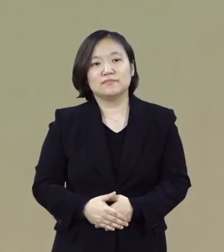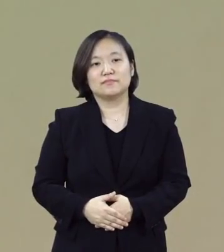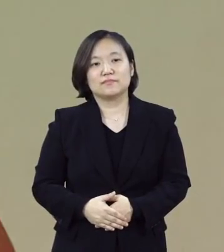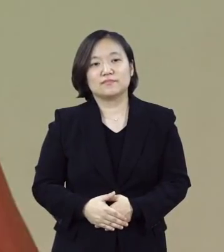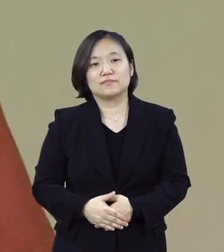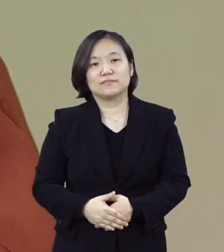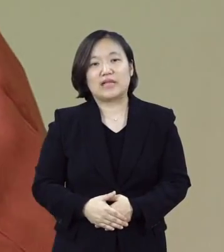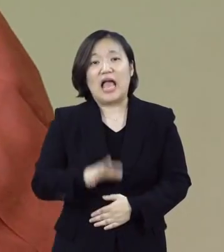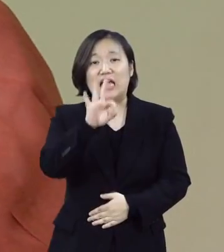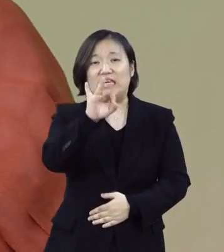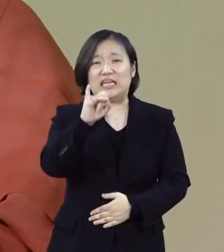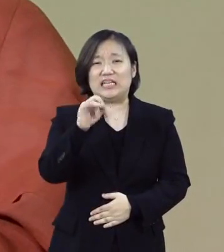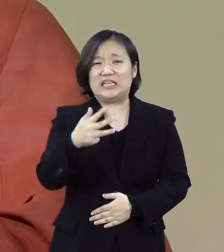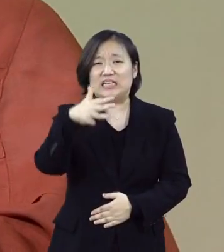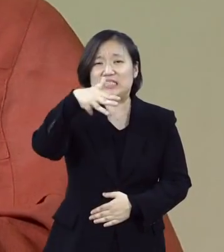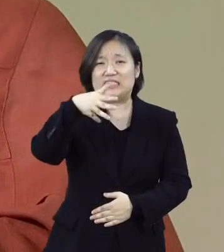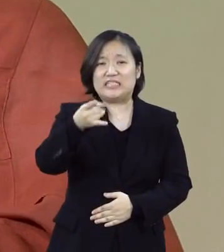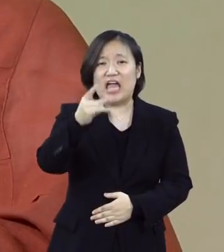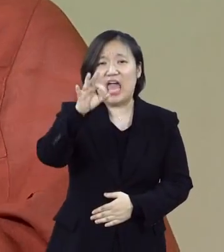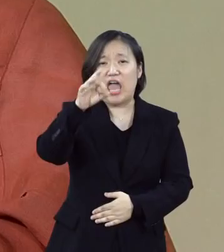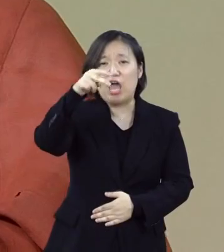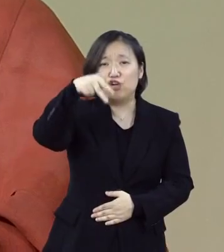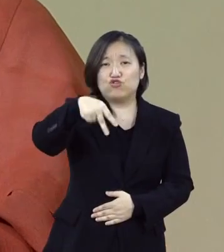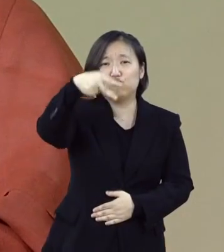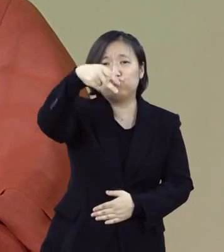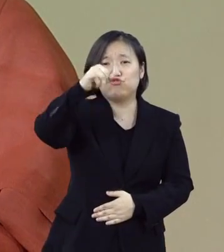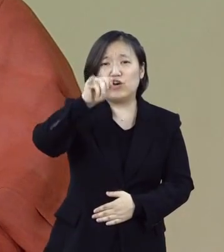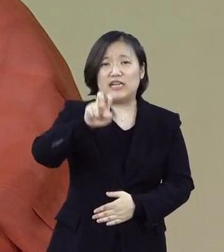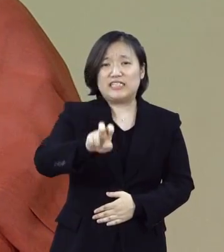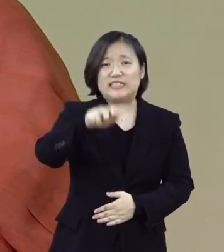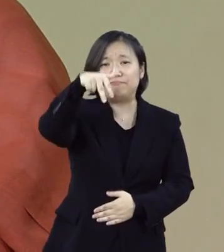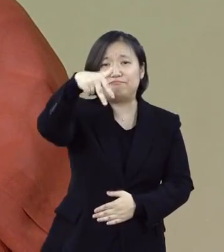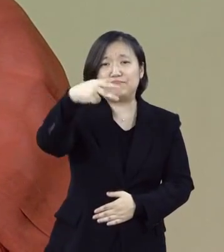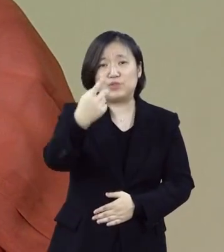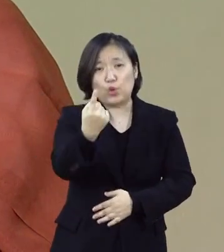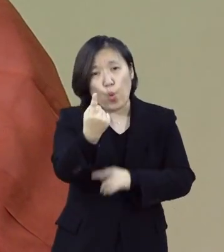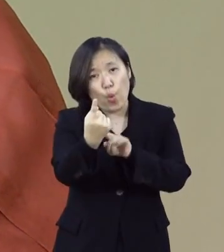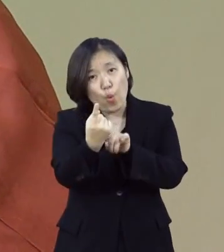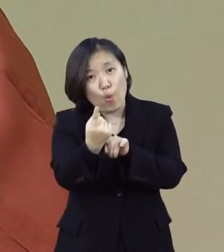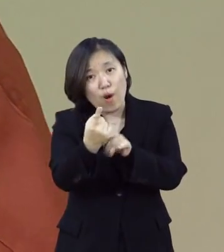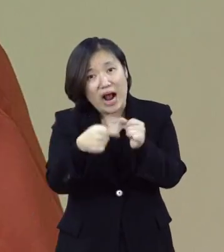결국 일체유심조, 마음이 만든 것이다.